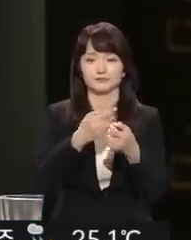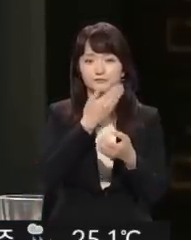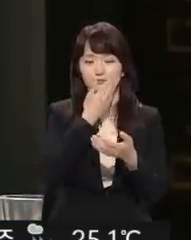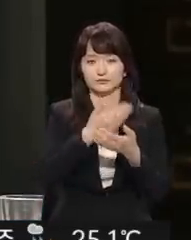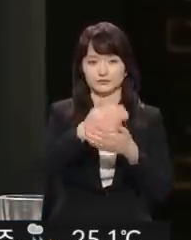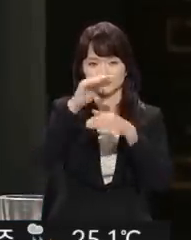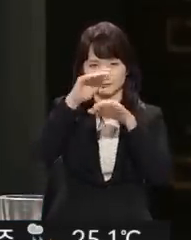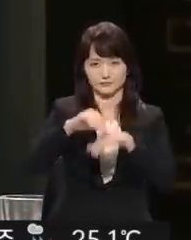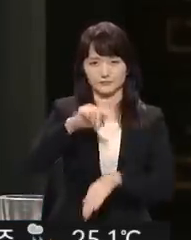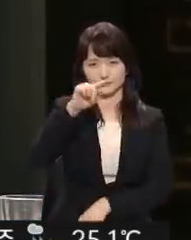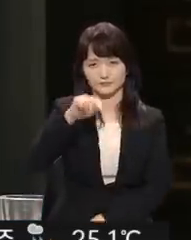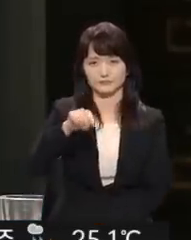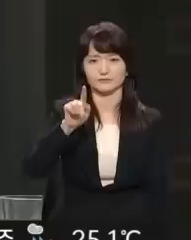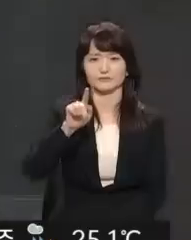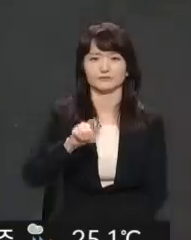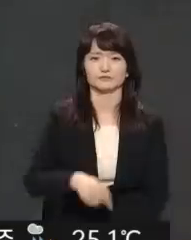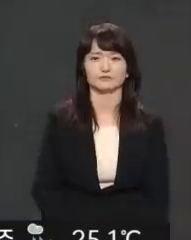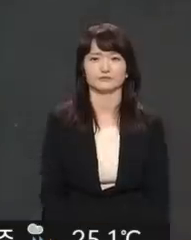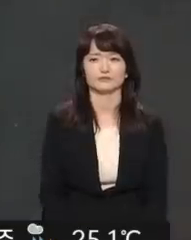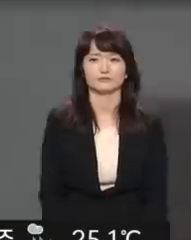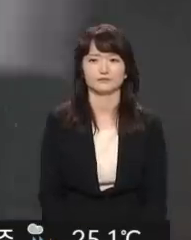포인트 짚어보죠